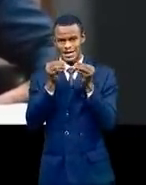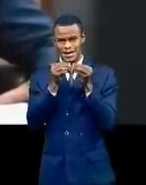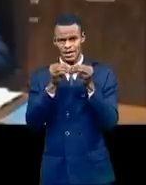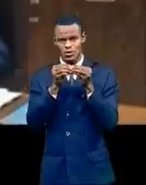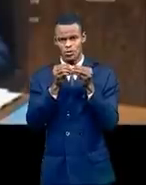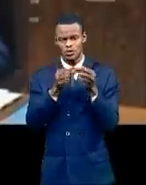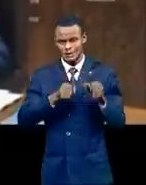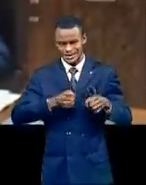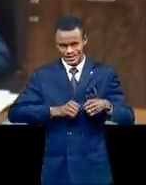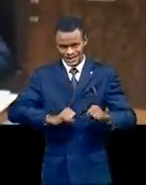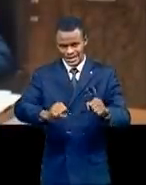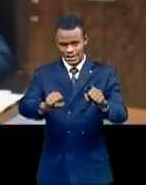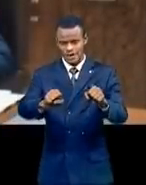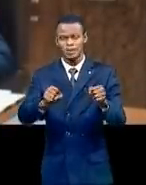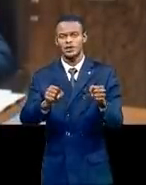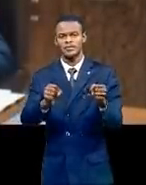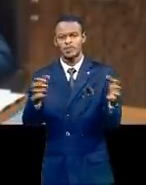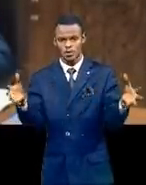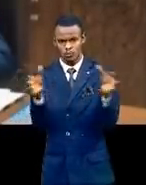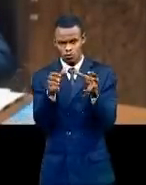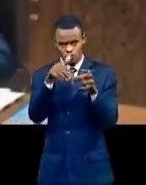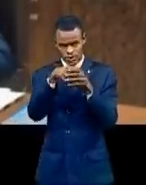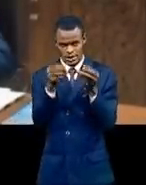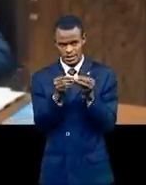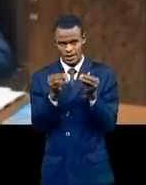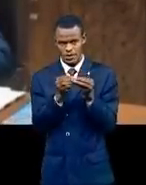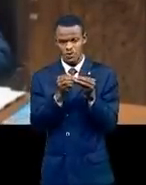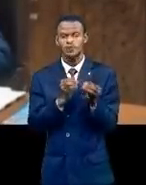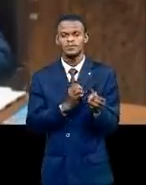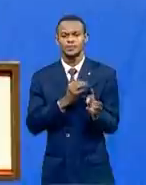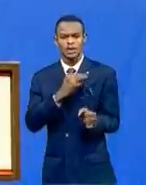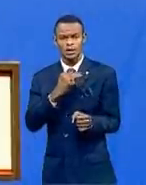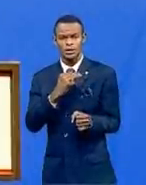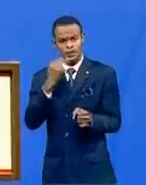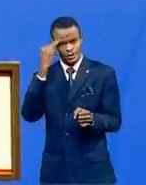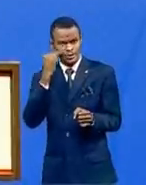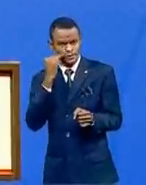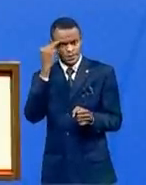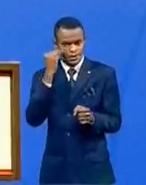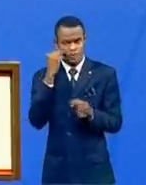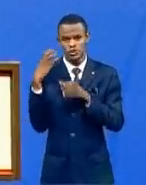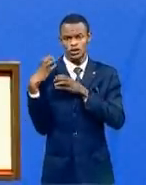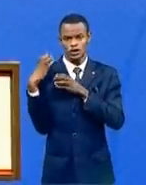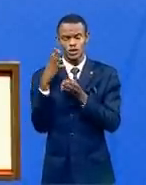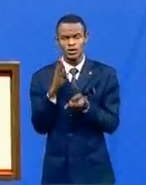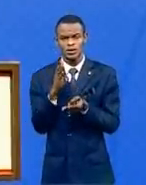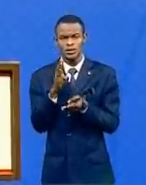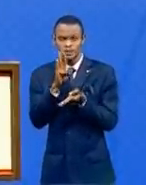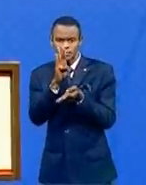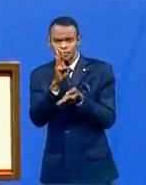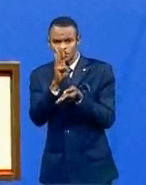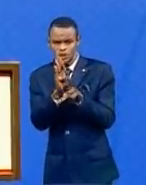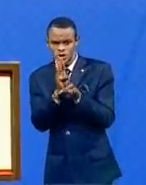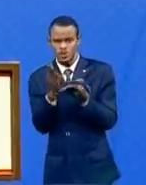stratégique, réunissant autour de lui les ministres en charge du budget, celui des finances, ainsi que